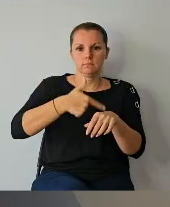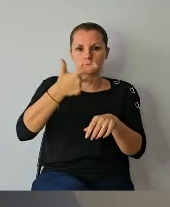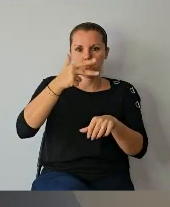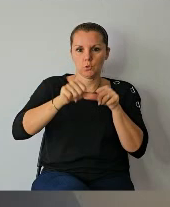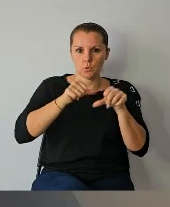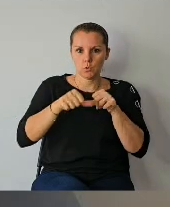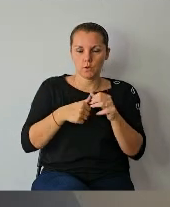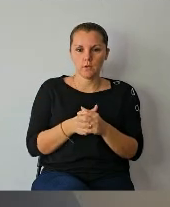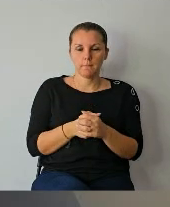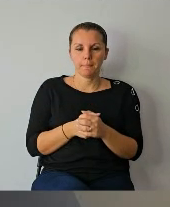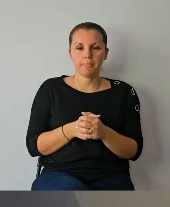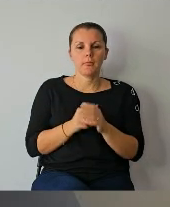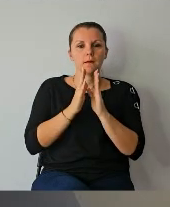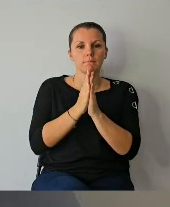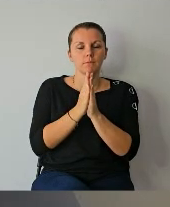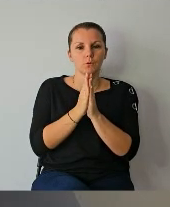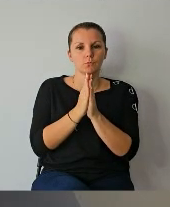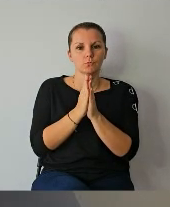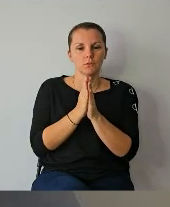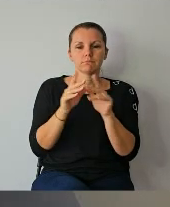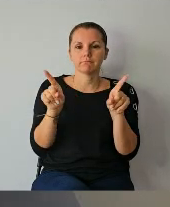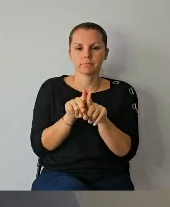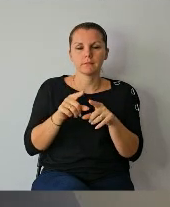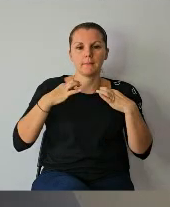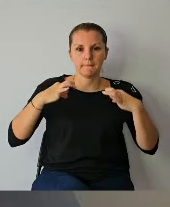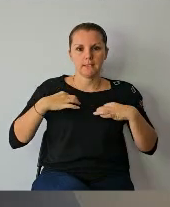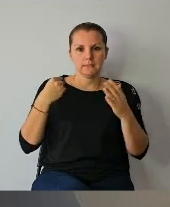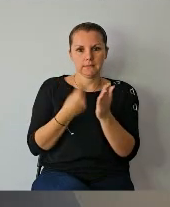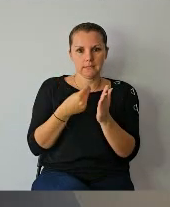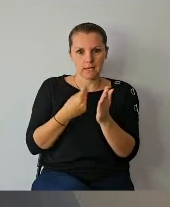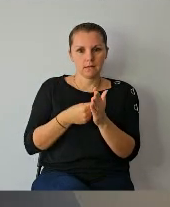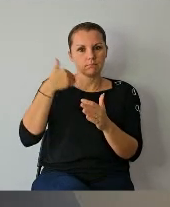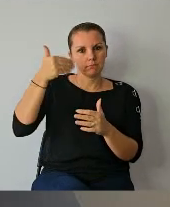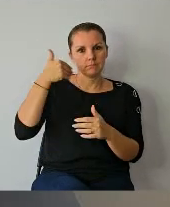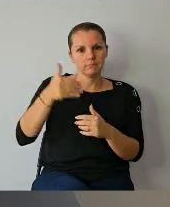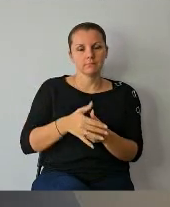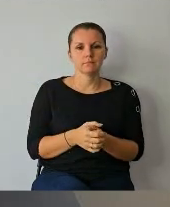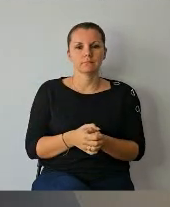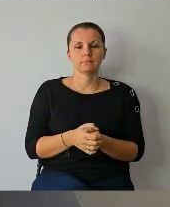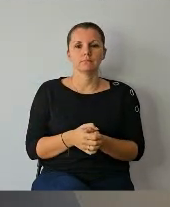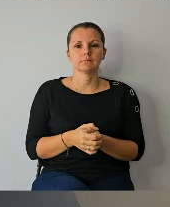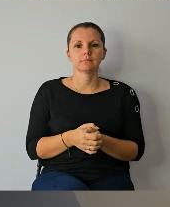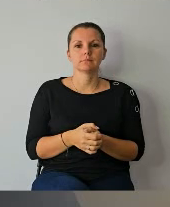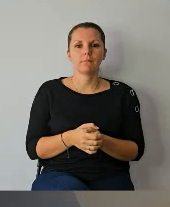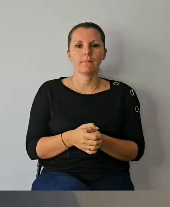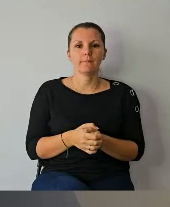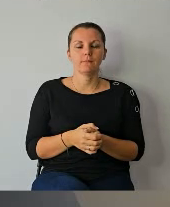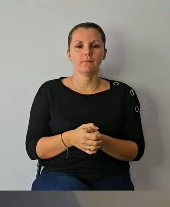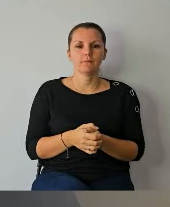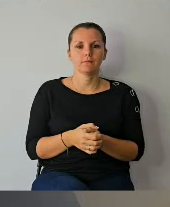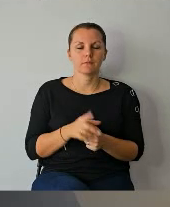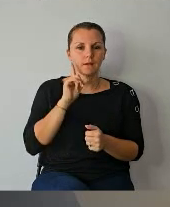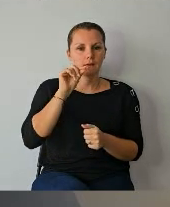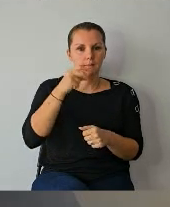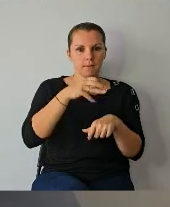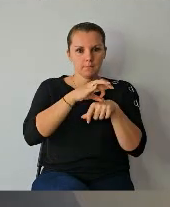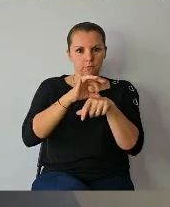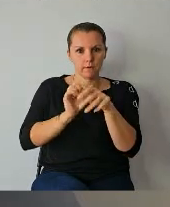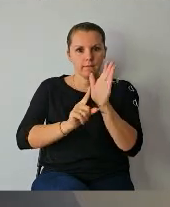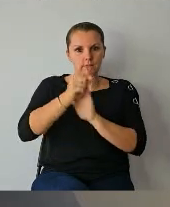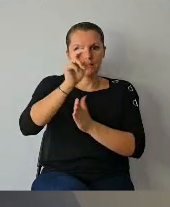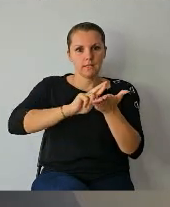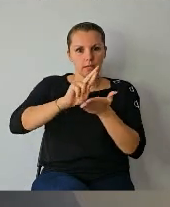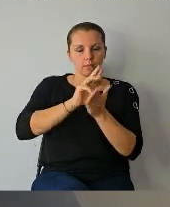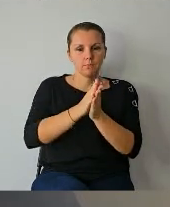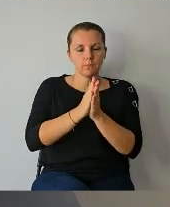rok. Bardzo proszę o również panią skarbnik Dorotę Witek o zreferowanie uchwały. Panie Przewodniczący,